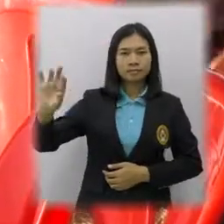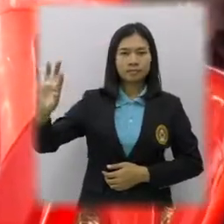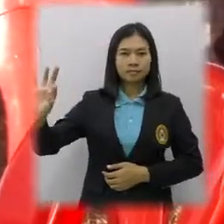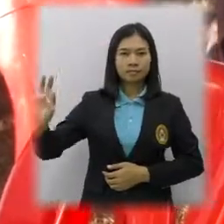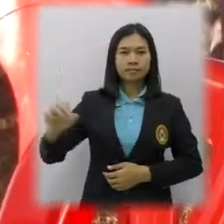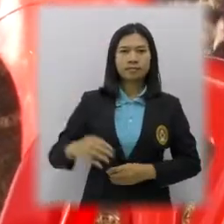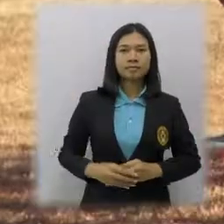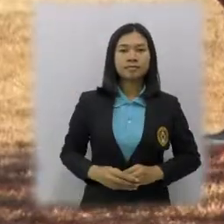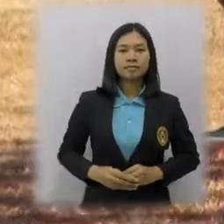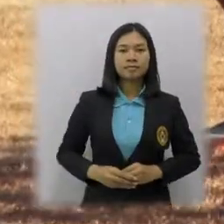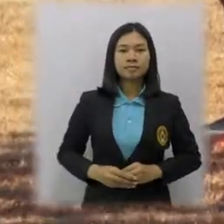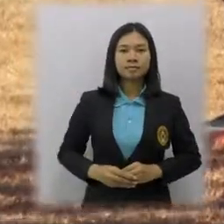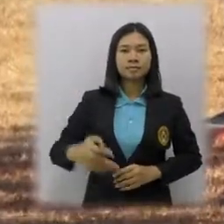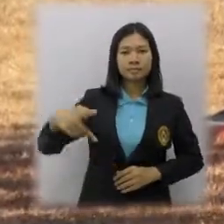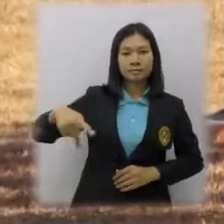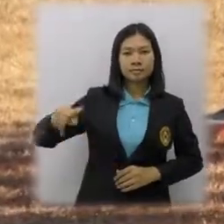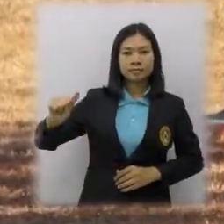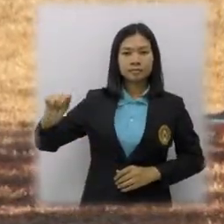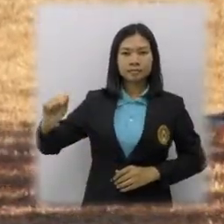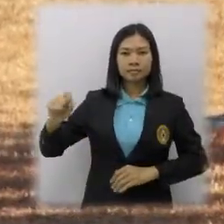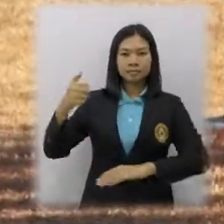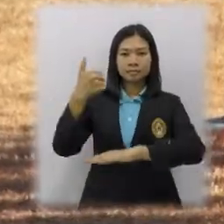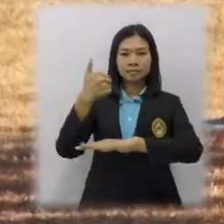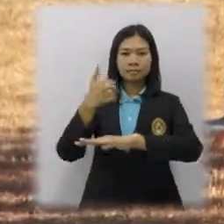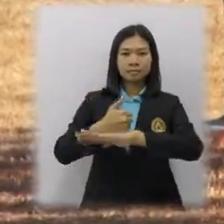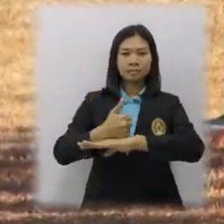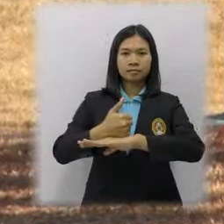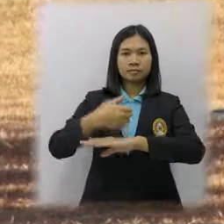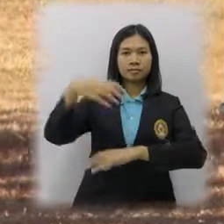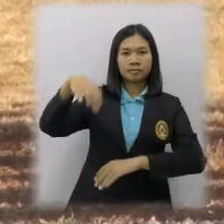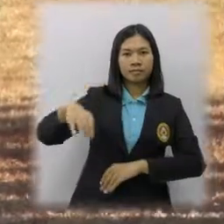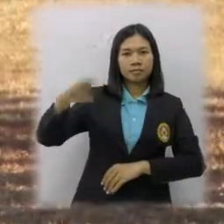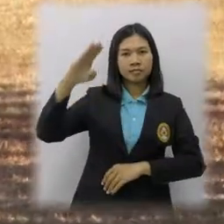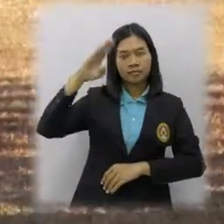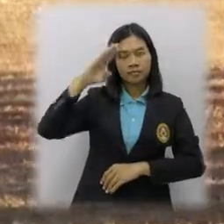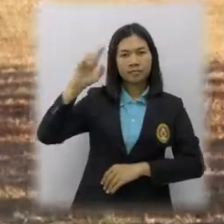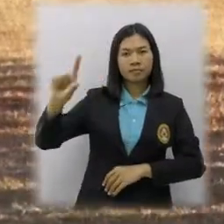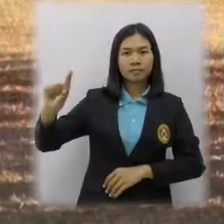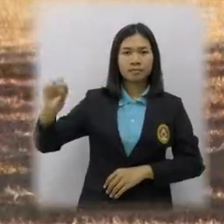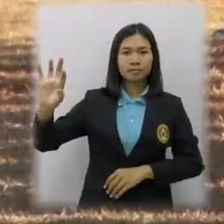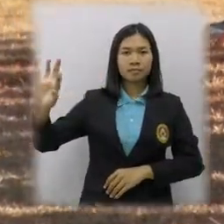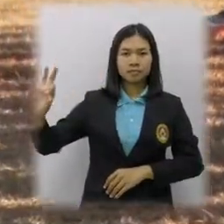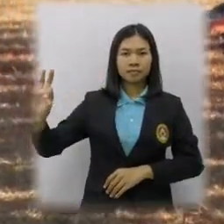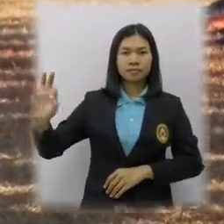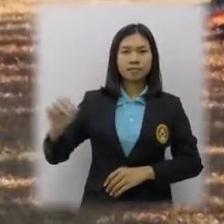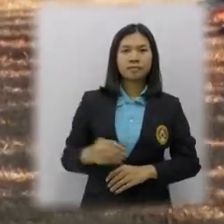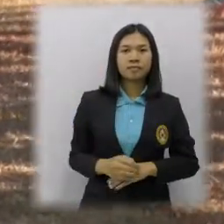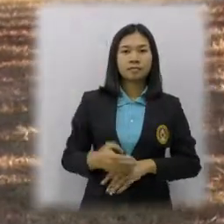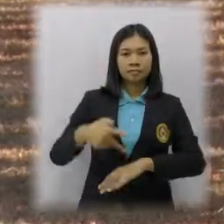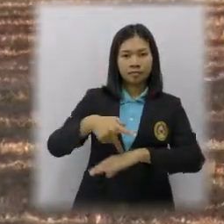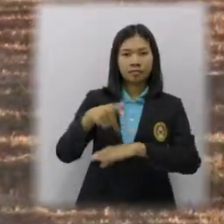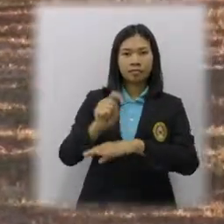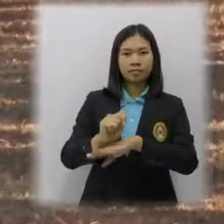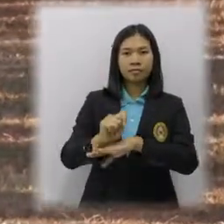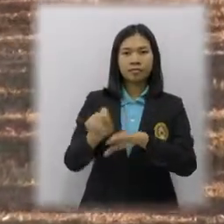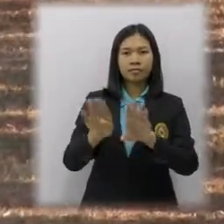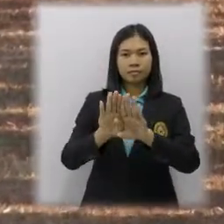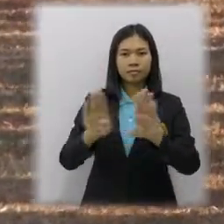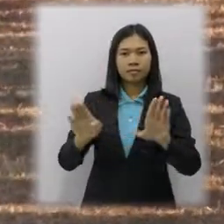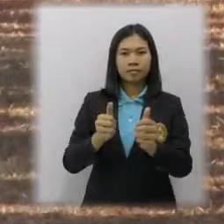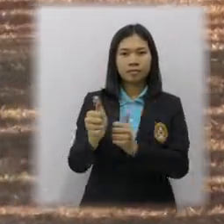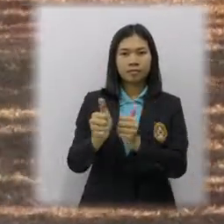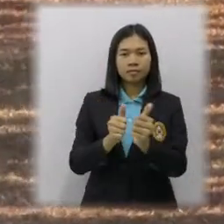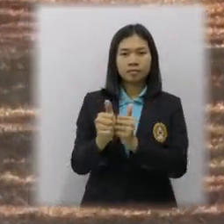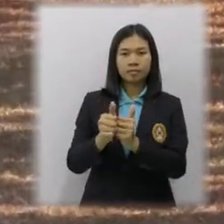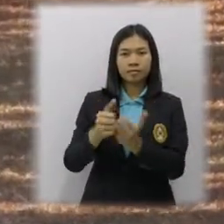ที่29โดยมีพลตรีประสิทธิ์ทิสาวงศ์ผู้บัญชาการมณฑลทหารบกที่29เป็นประธานเปิดการแข่